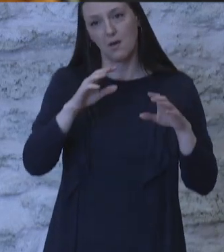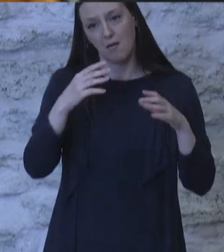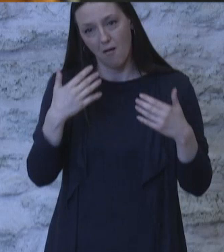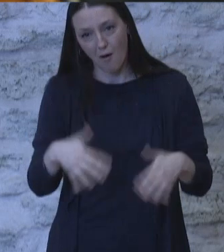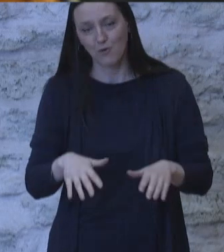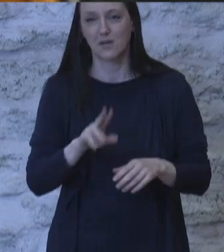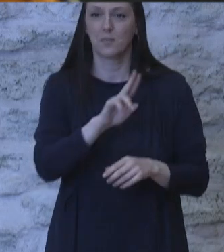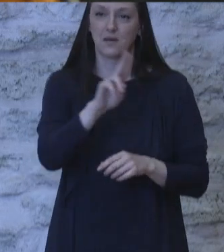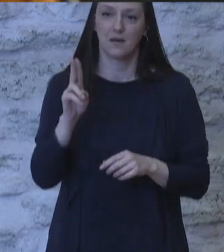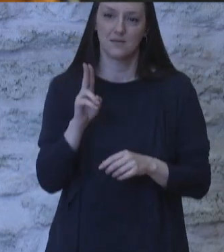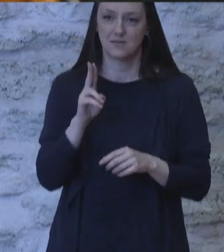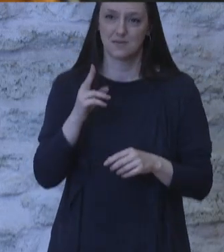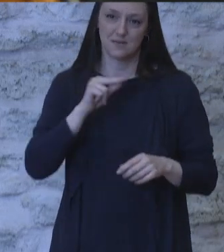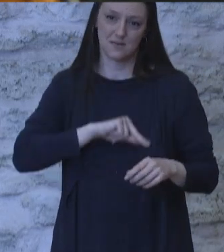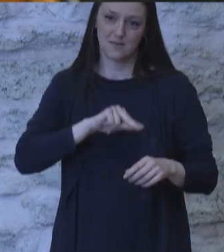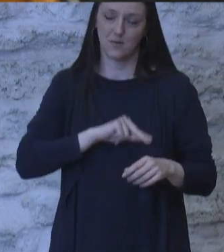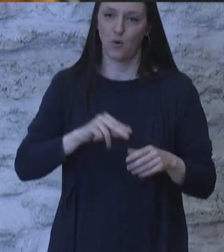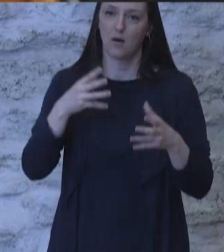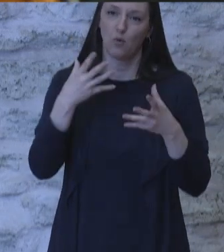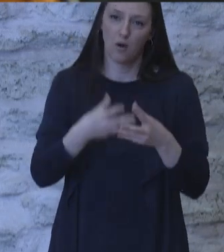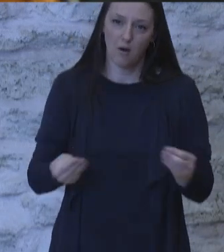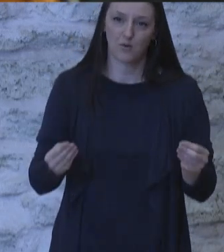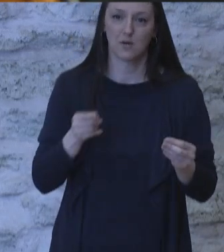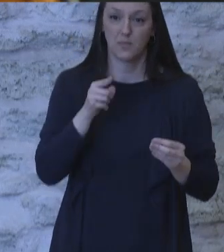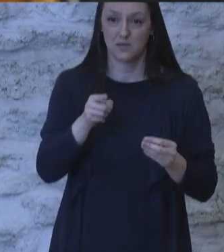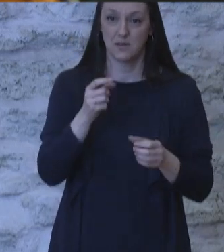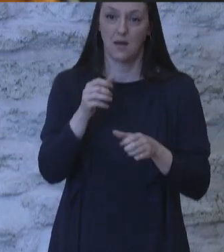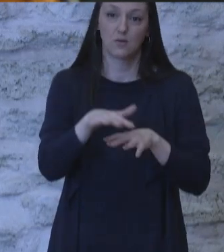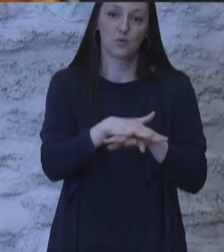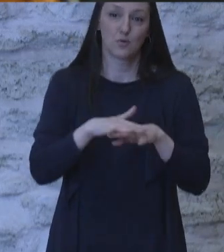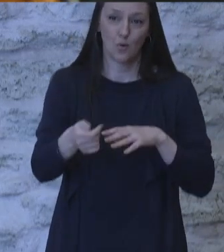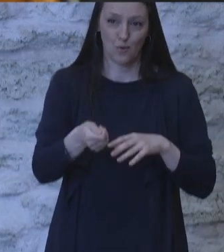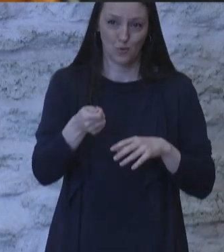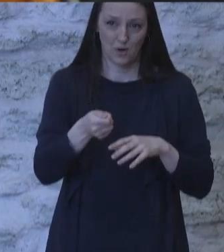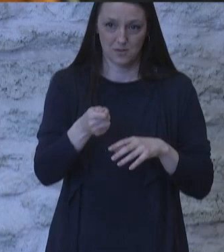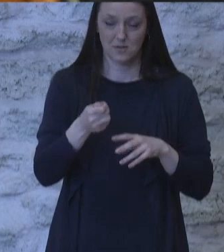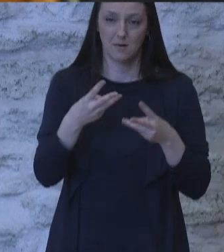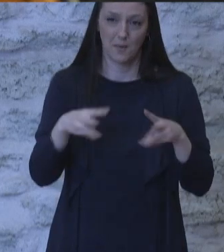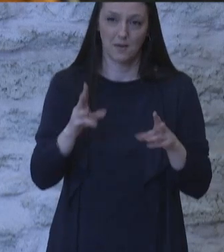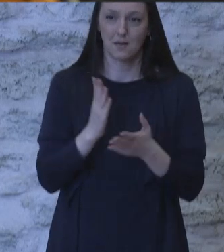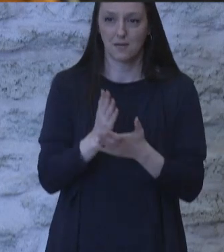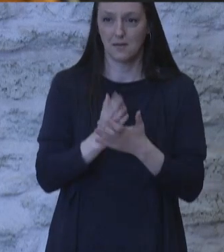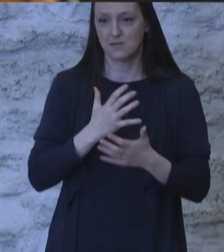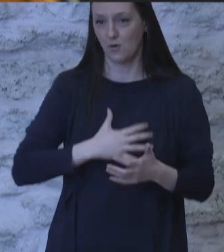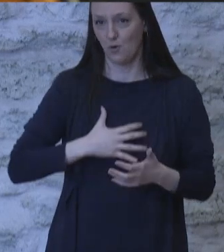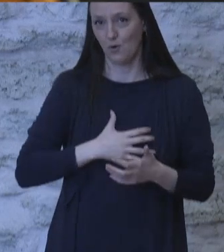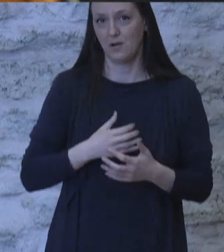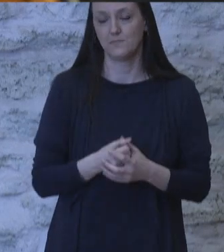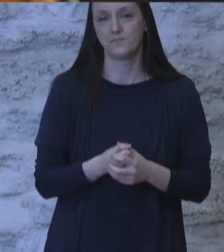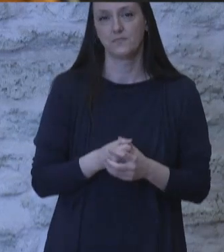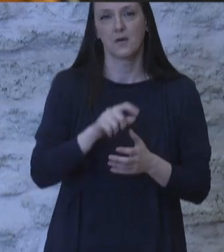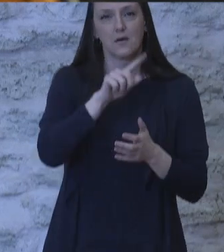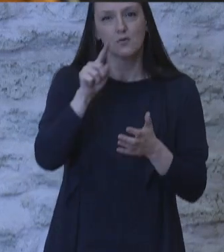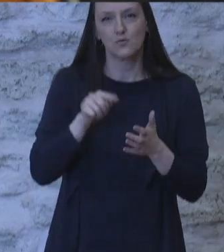tööturu või töötukassa meede inimeste aitamiseks on kindlasti oluline. Nüüd küsimus on selle kohta, et